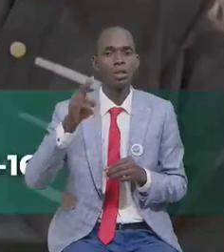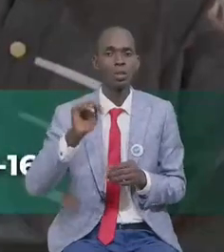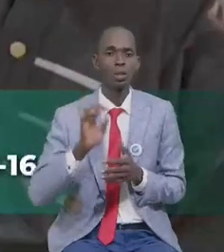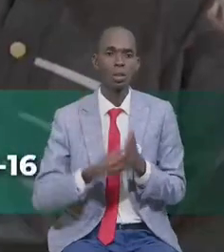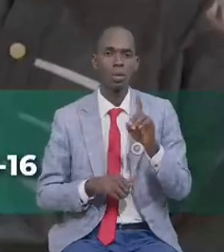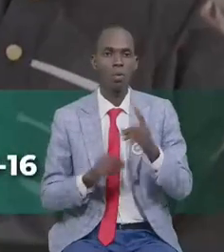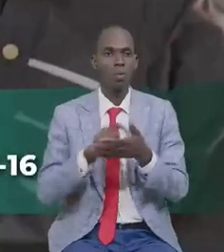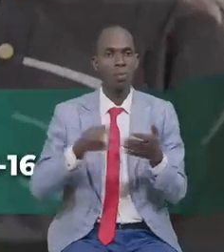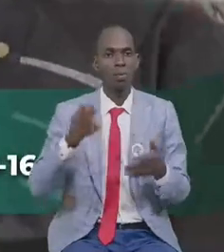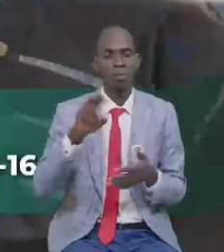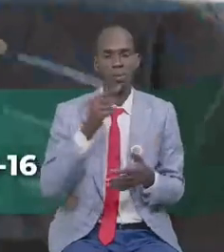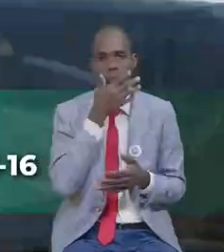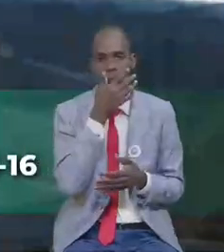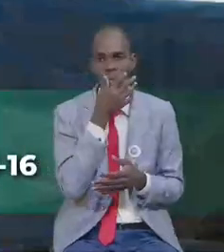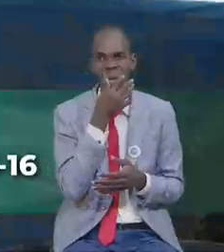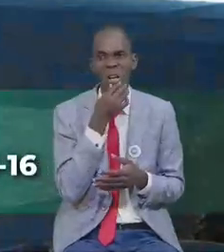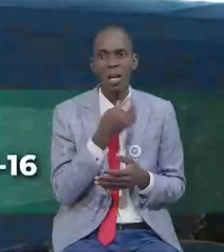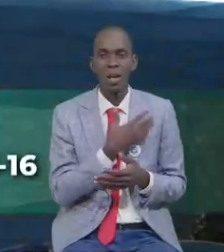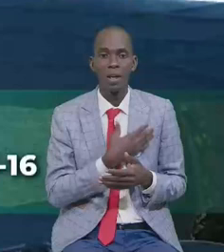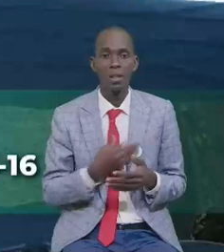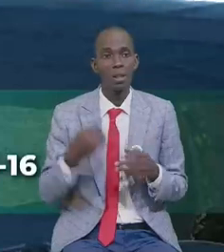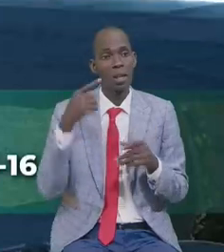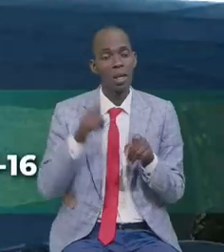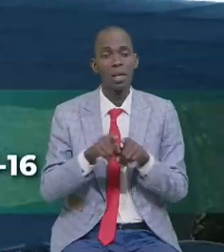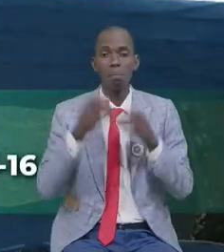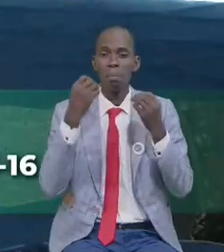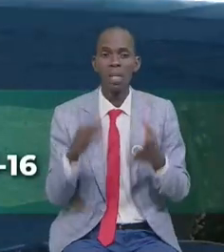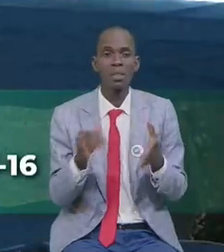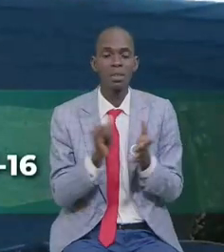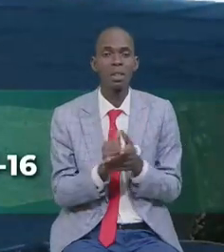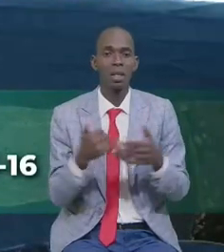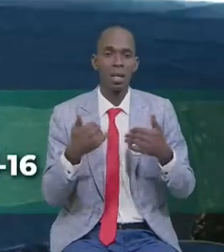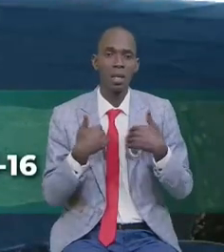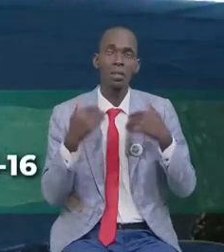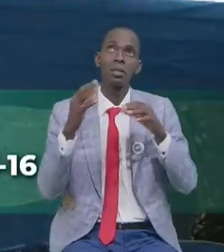1, 12. Mais à tous ceux qui l'ont reçu,